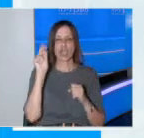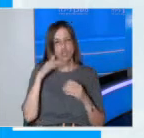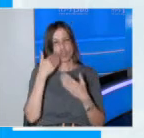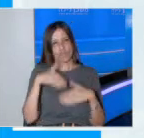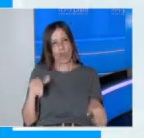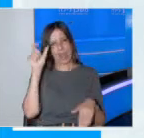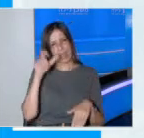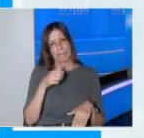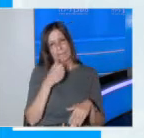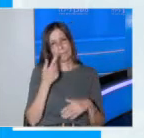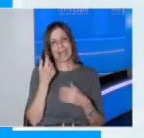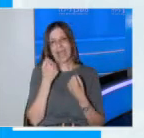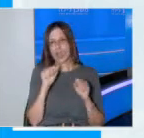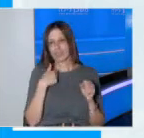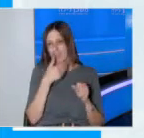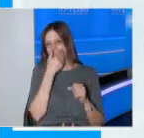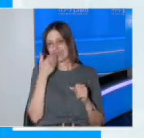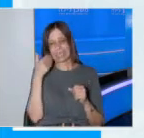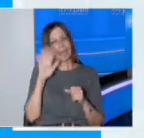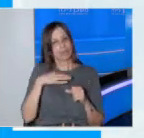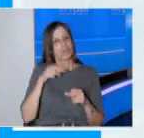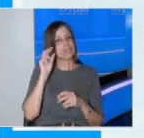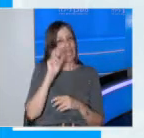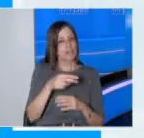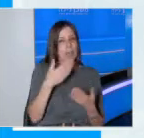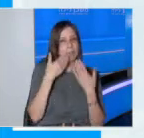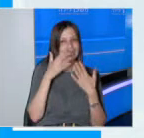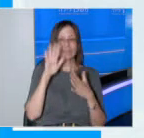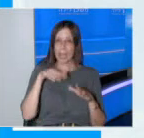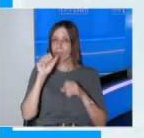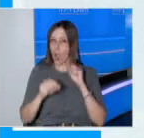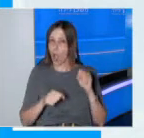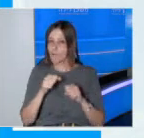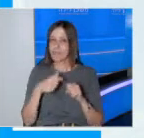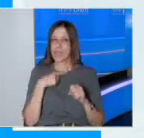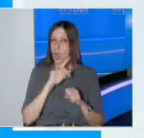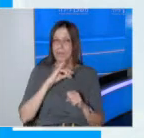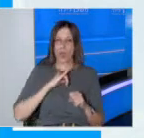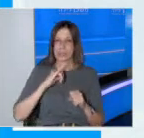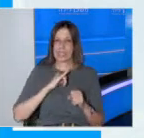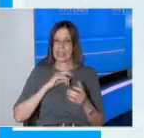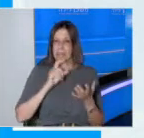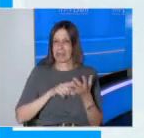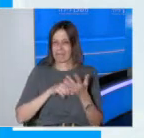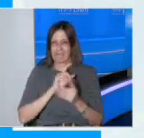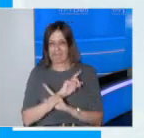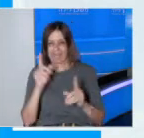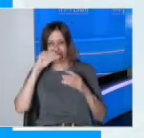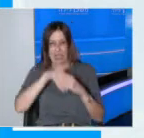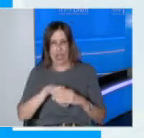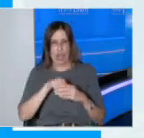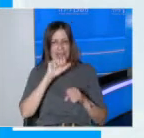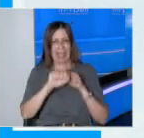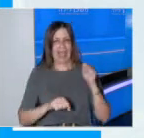חילוני שצמה, שילדיי גם מצטרפים לבית הכנסת וגם רוכבים, אני ממש ממש לא מעוניינת בדרישה הזויה לכלול